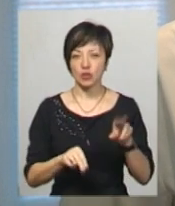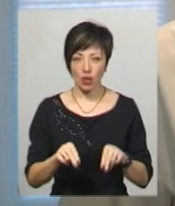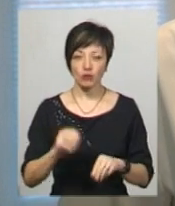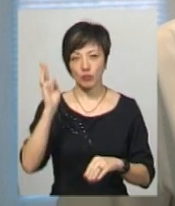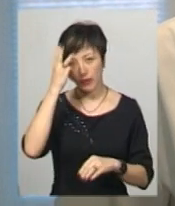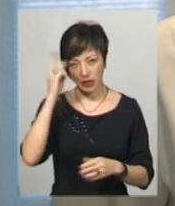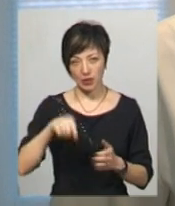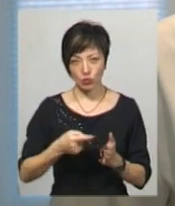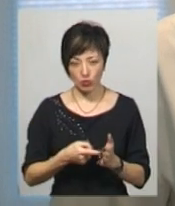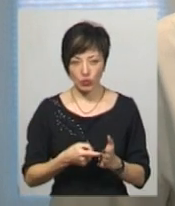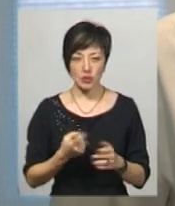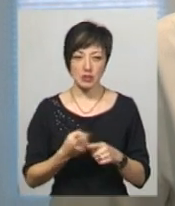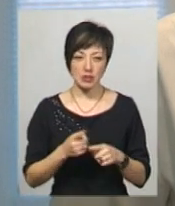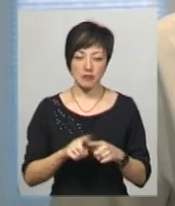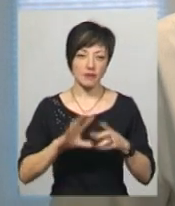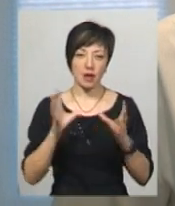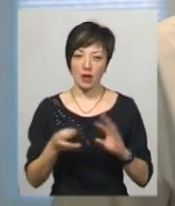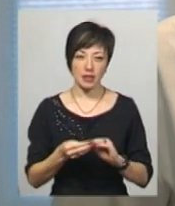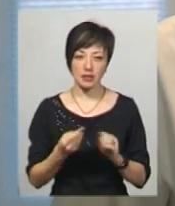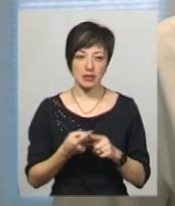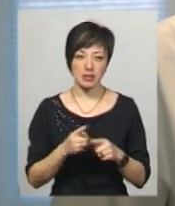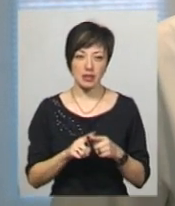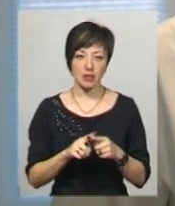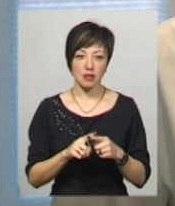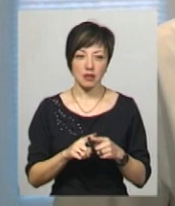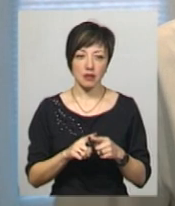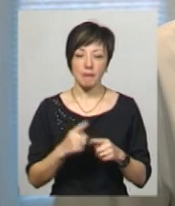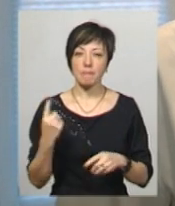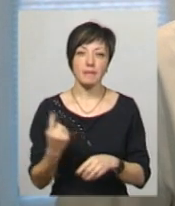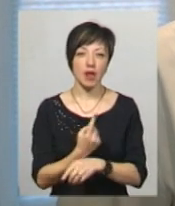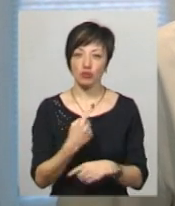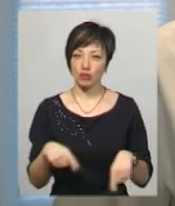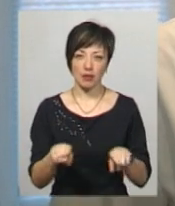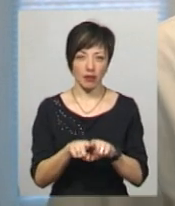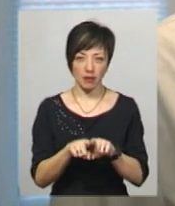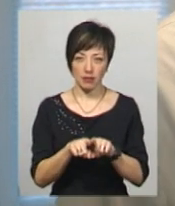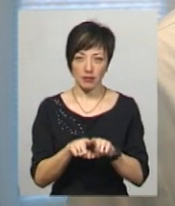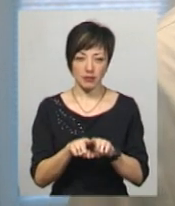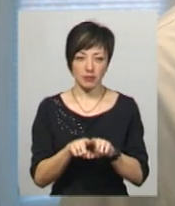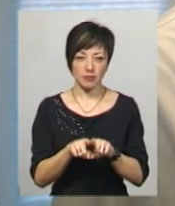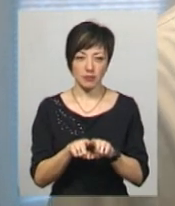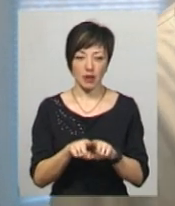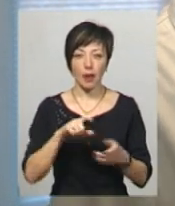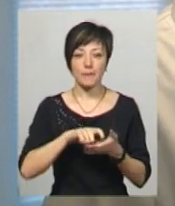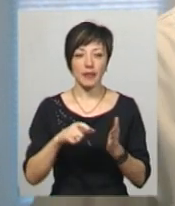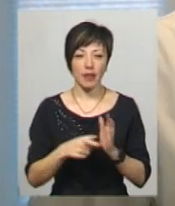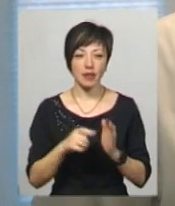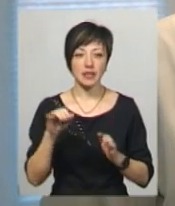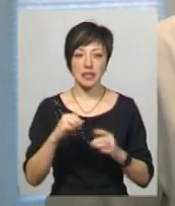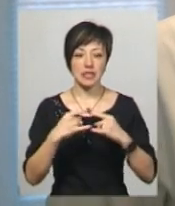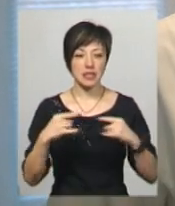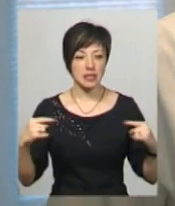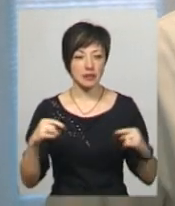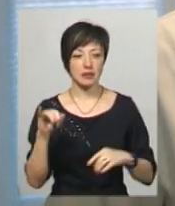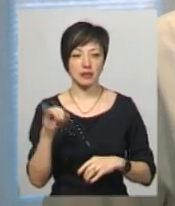в Хмельницькому взагалі це перший такий, як я бачу, кабінет, і стіл,